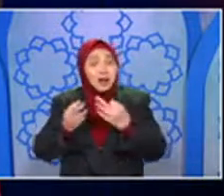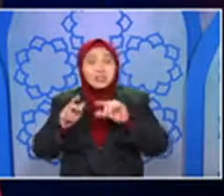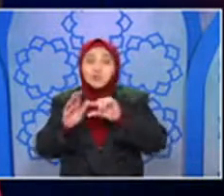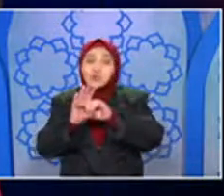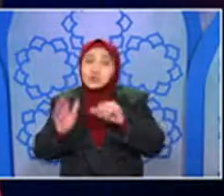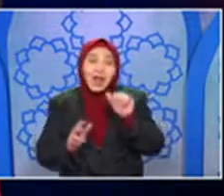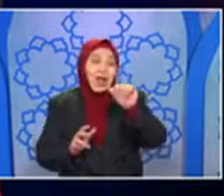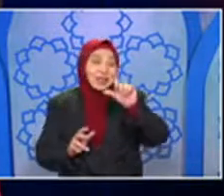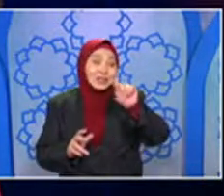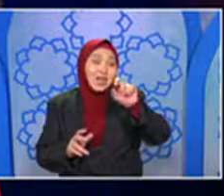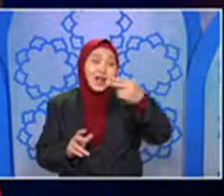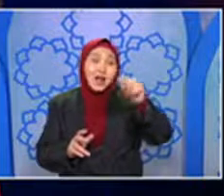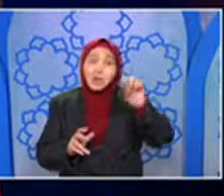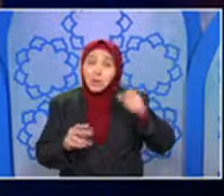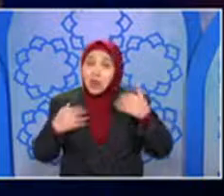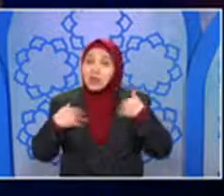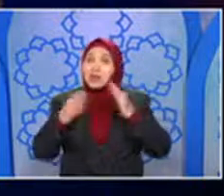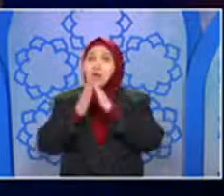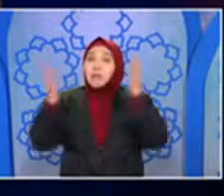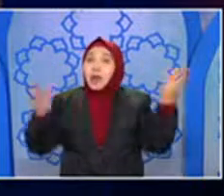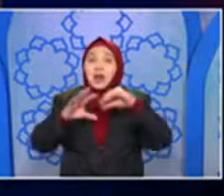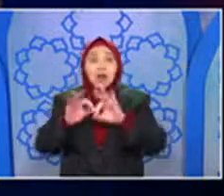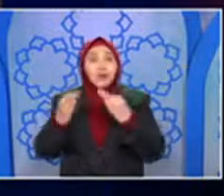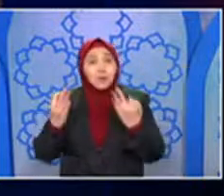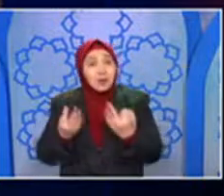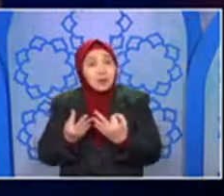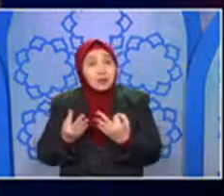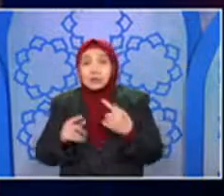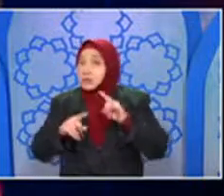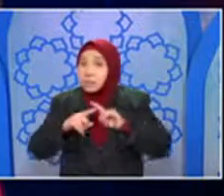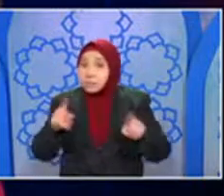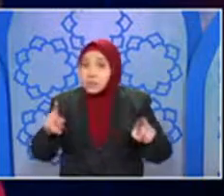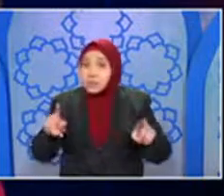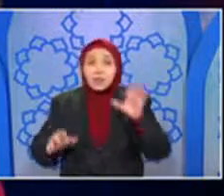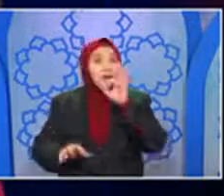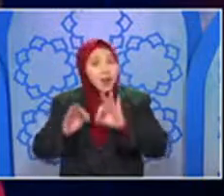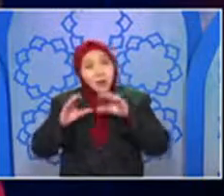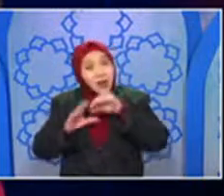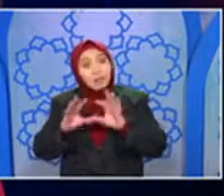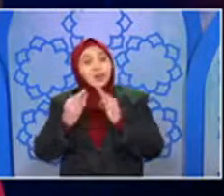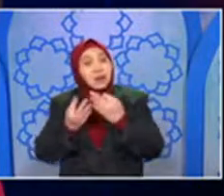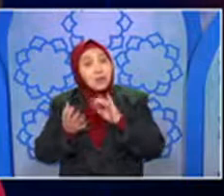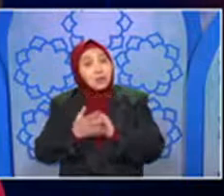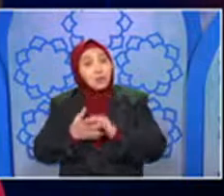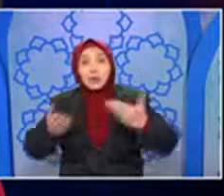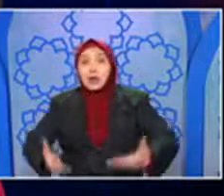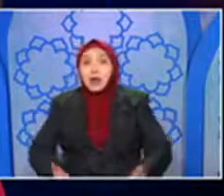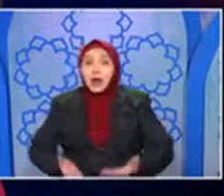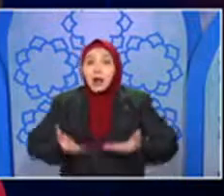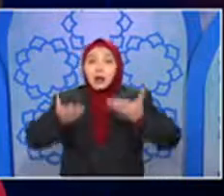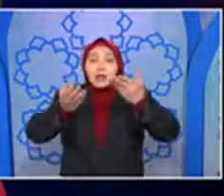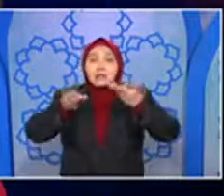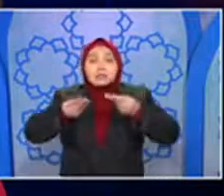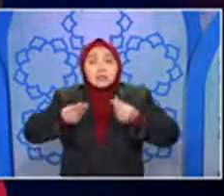ingatkan di hujungnya, iaitu ada cabaran dalam keluarga. Tetapi kalau dalam keluarga itu diangkat